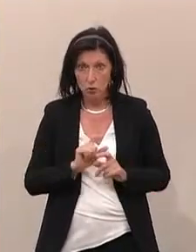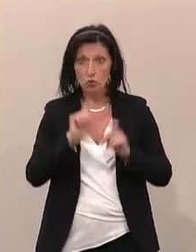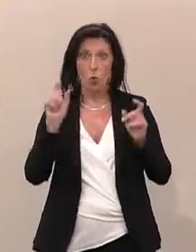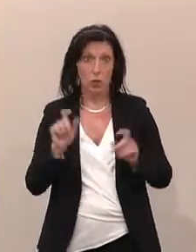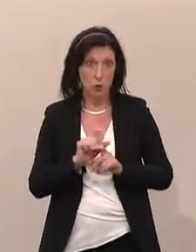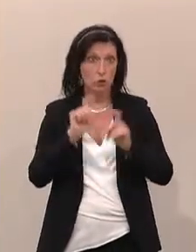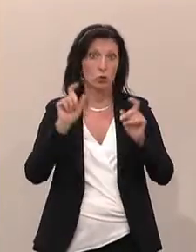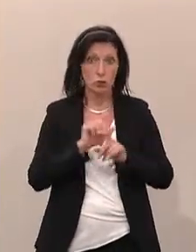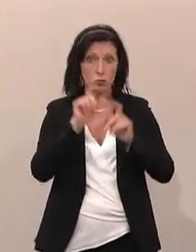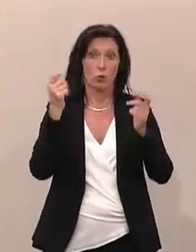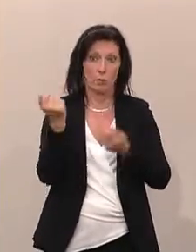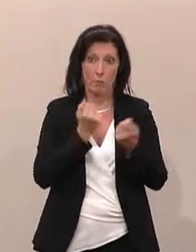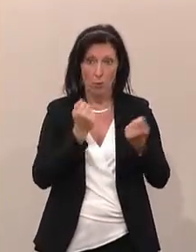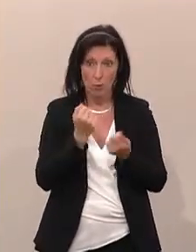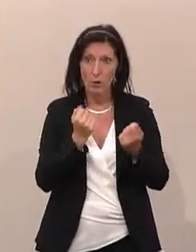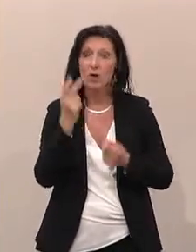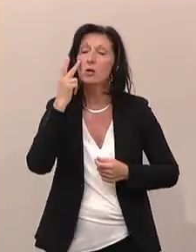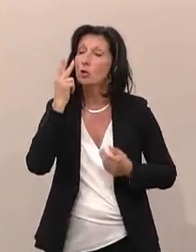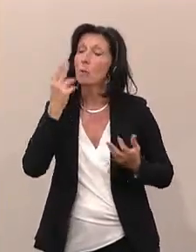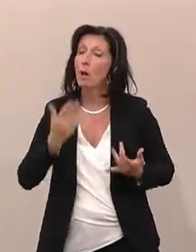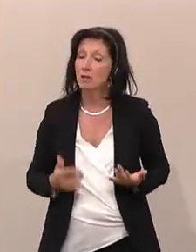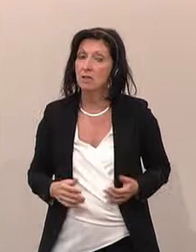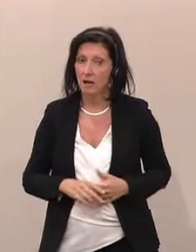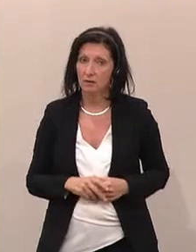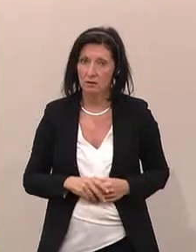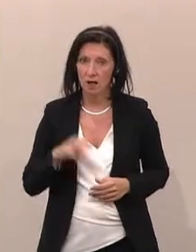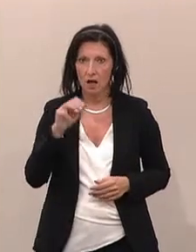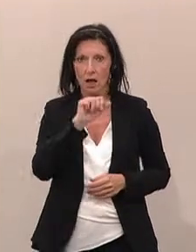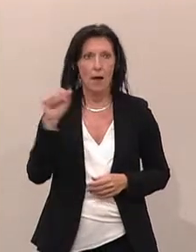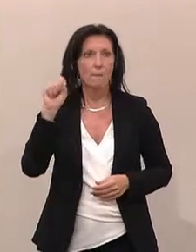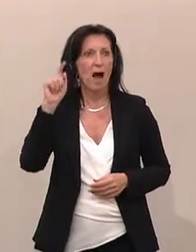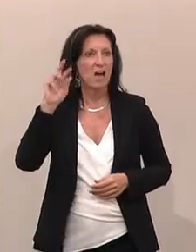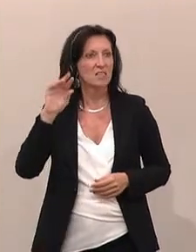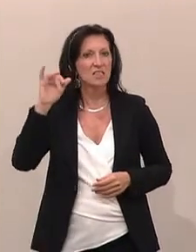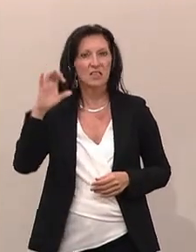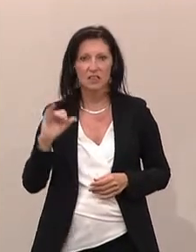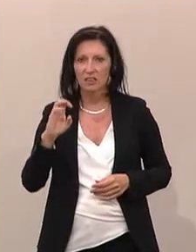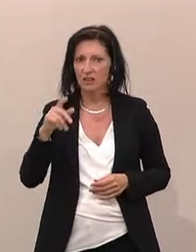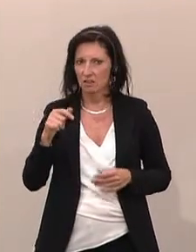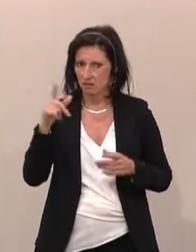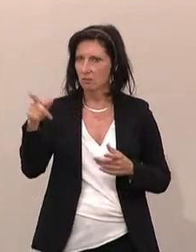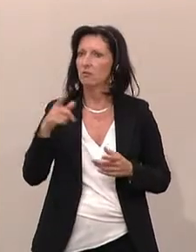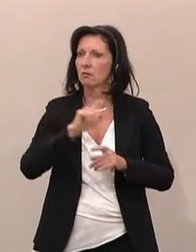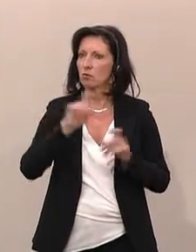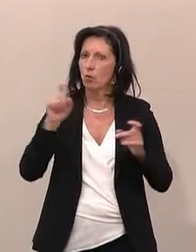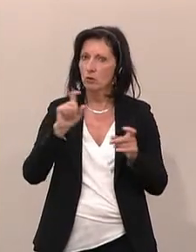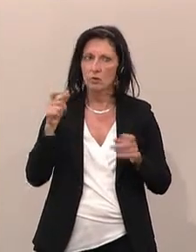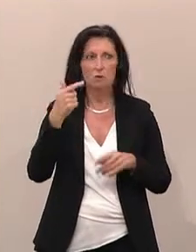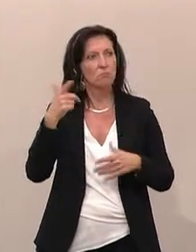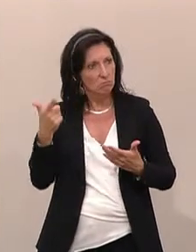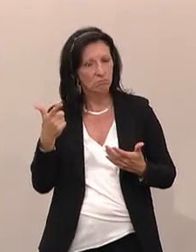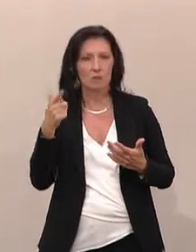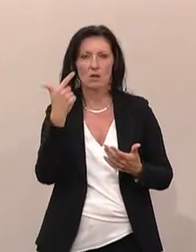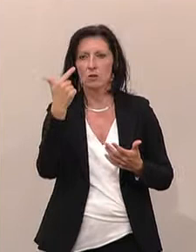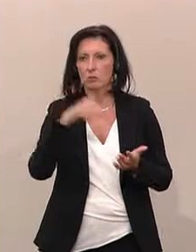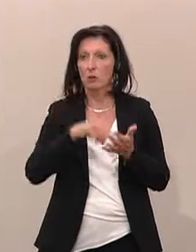und Schuldenpolitik geredet wird, dann schauen wir uns die Zahlen an. Und Maastricht-Verschuldung 2016 295 Milliarden,